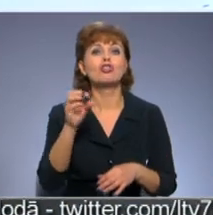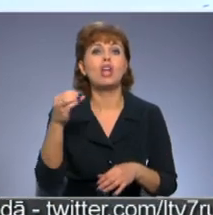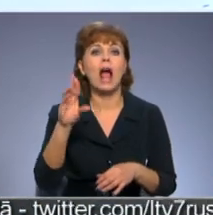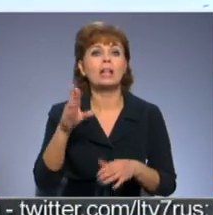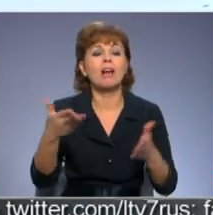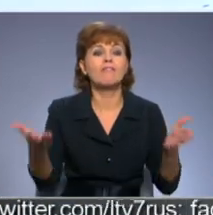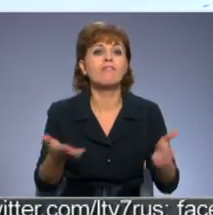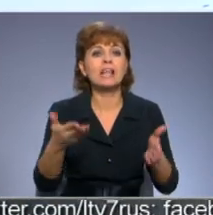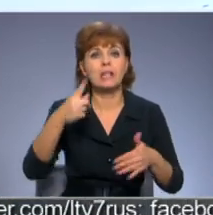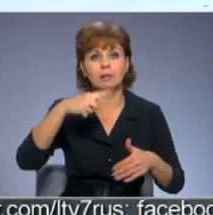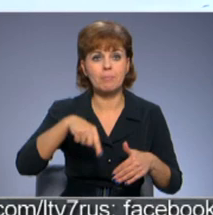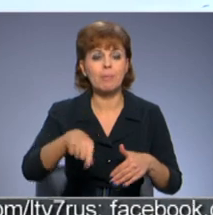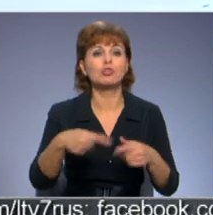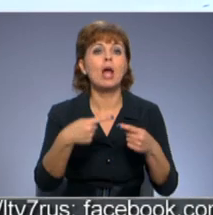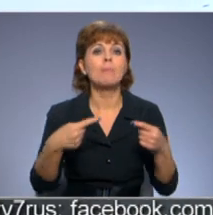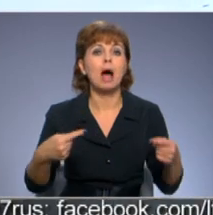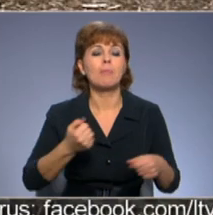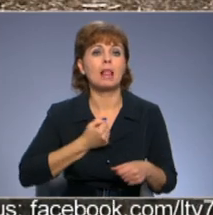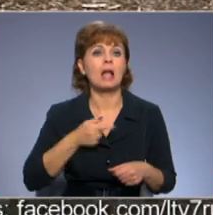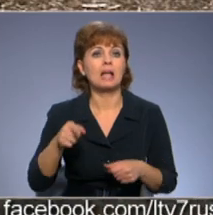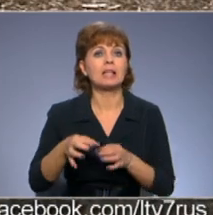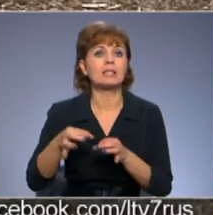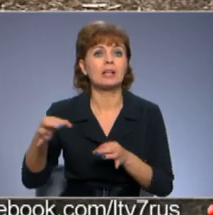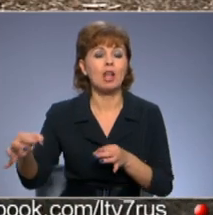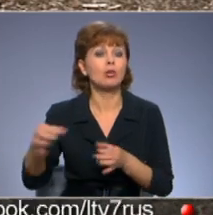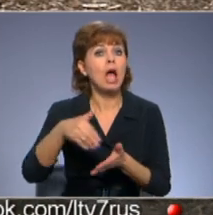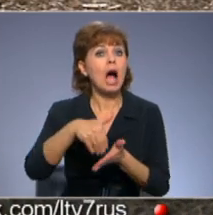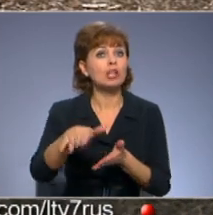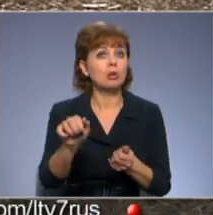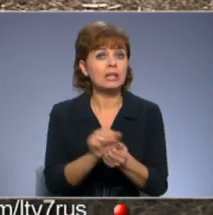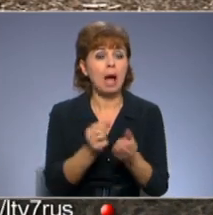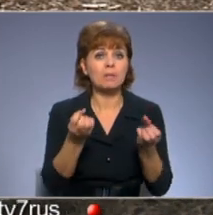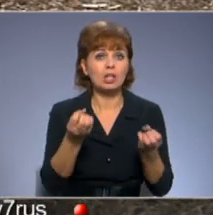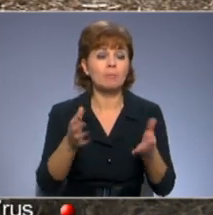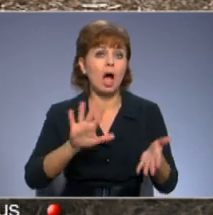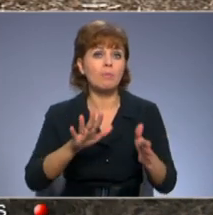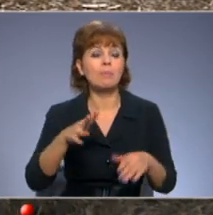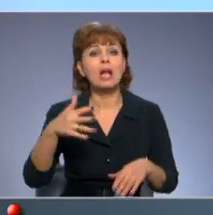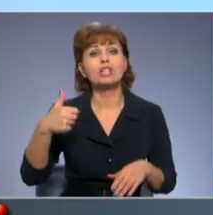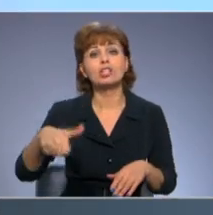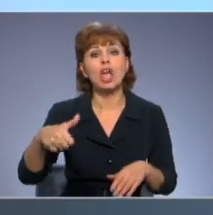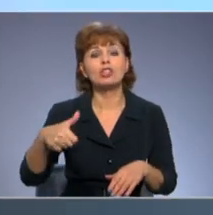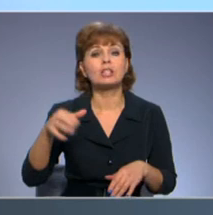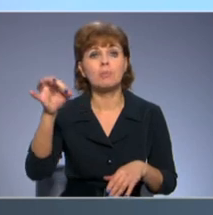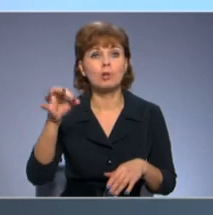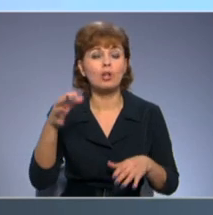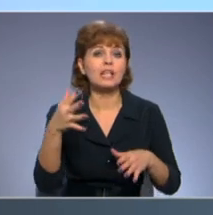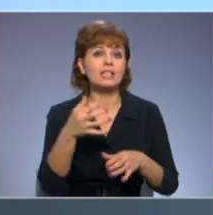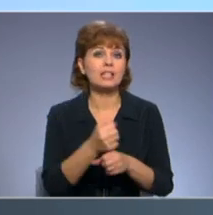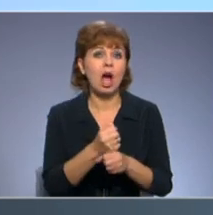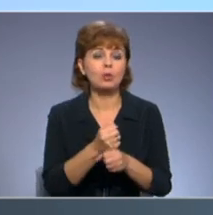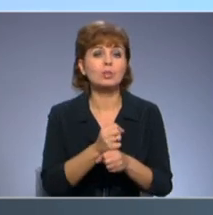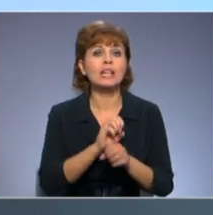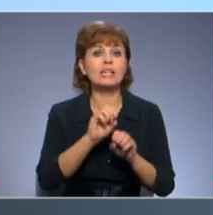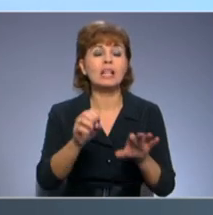veicinot pieprasījumu pēc šī materiāla Latgales reģionā. Atsakoties no dabasgāzes, aptuveni par 60% saruks arī izdalītais